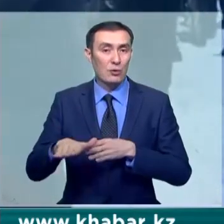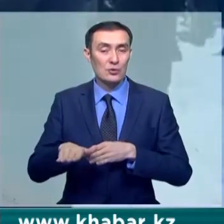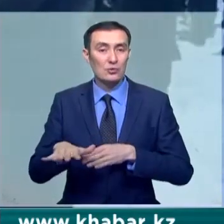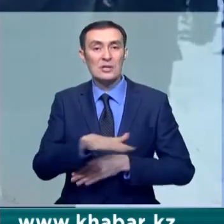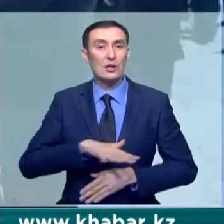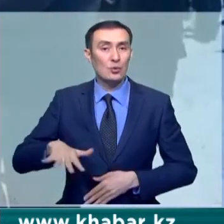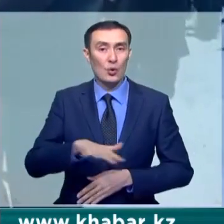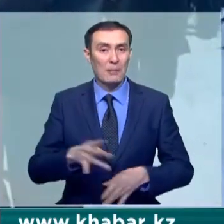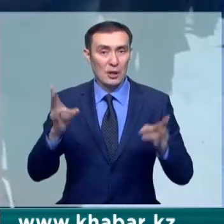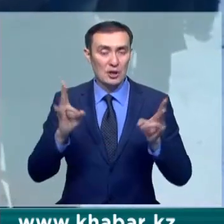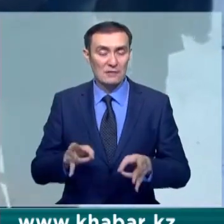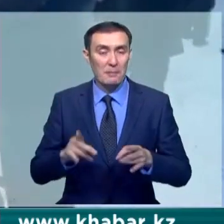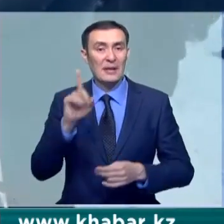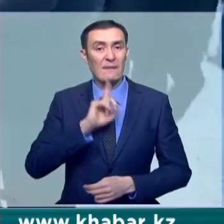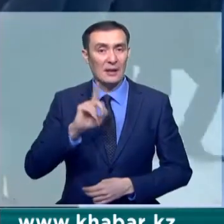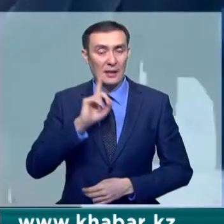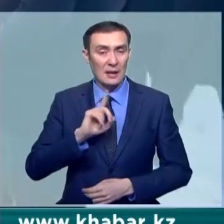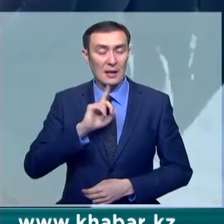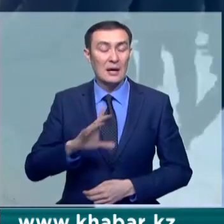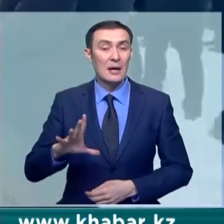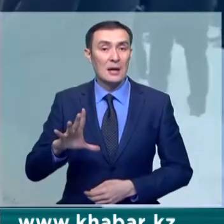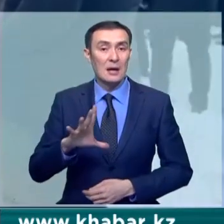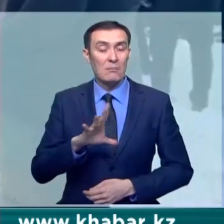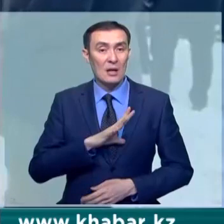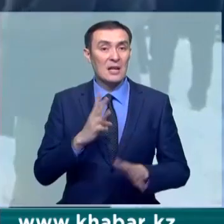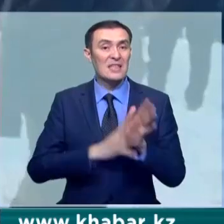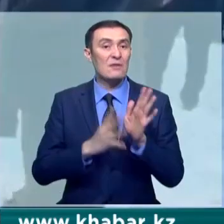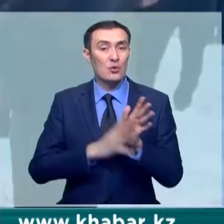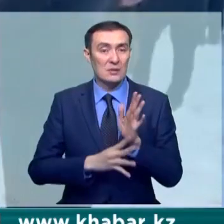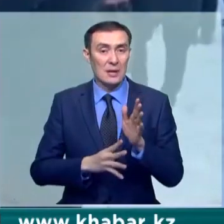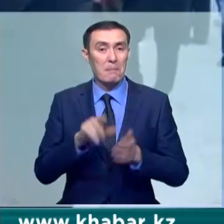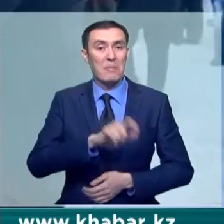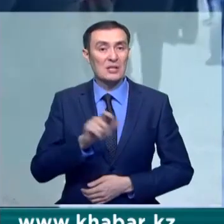место происшествия. Предварительно было 90 пассажиров,